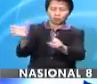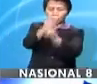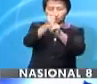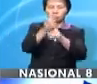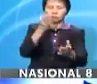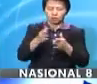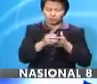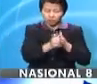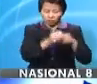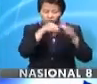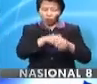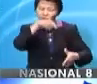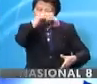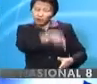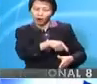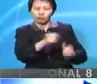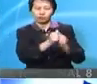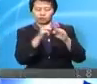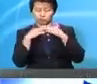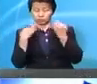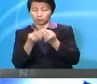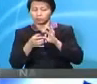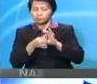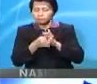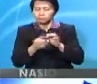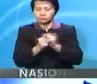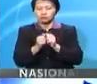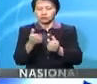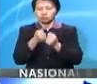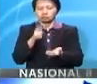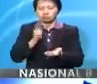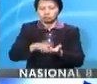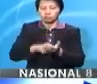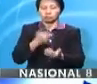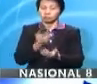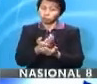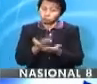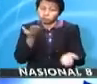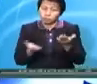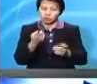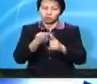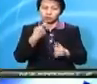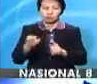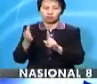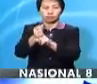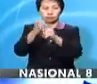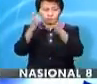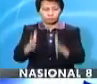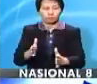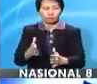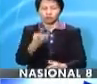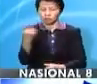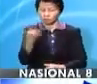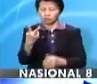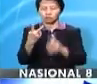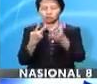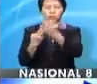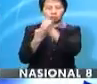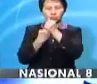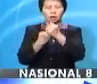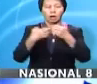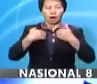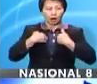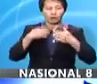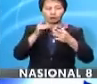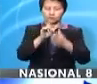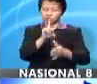mungkin didalangi orang dalam dengan keluarga mangsa menerima tuntutan wang tebusan daripada penculik. Kedua-dua mangsa dilapor kini